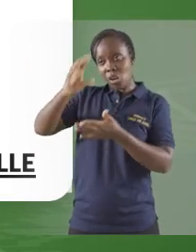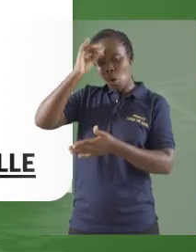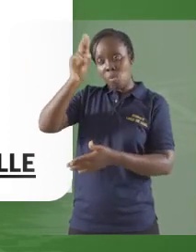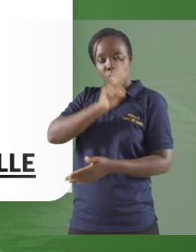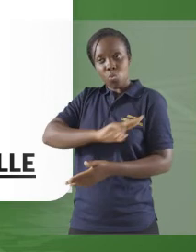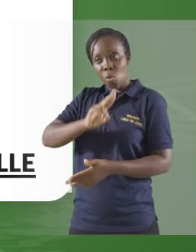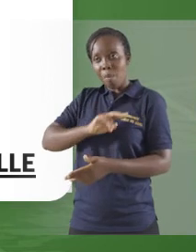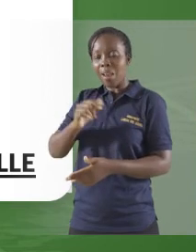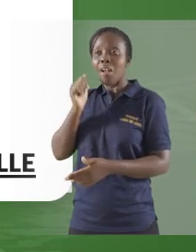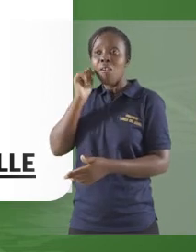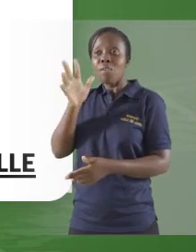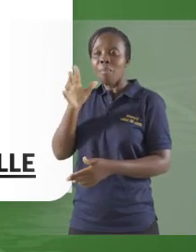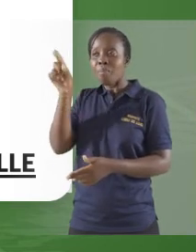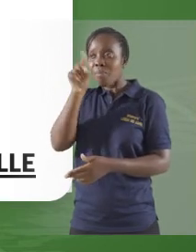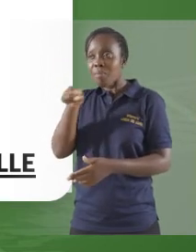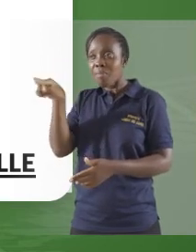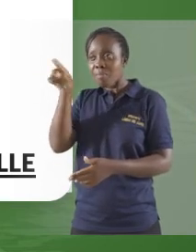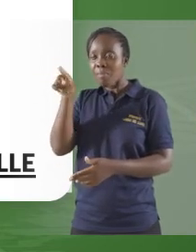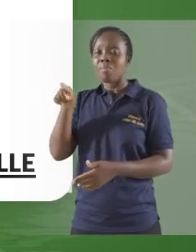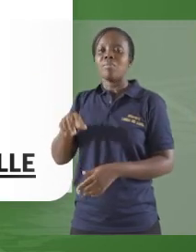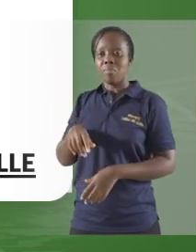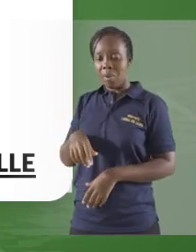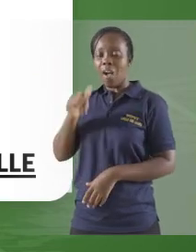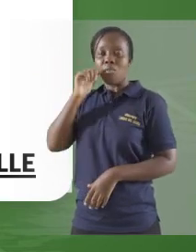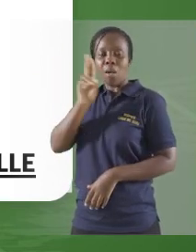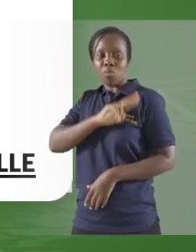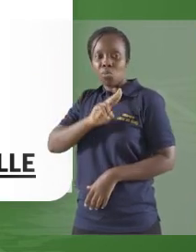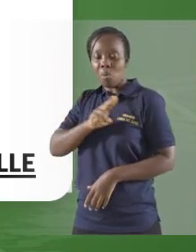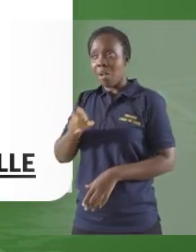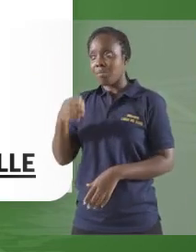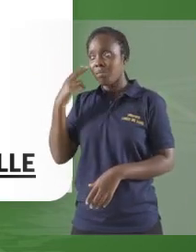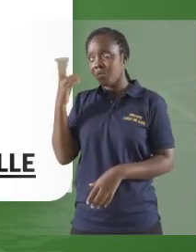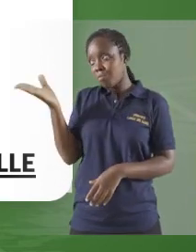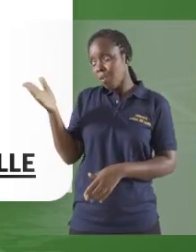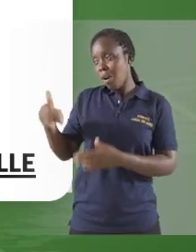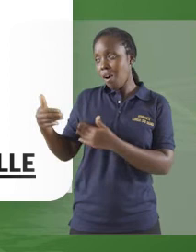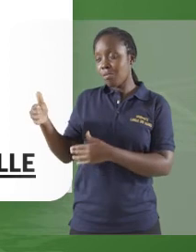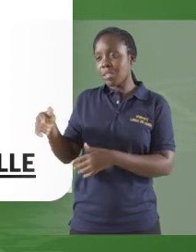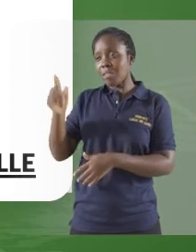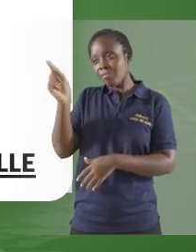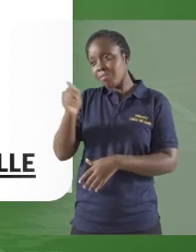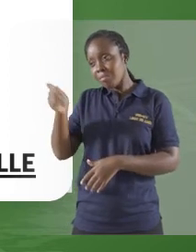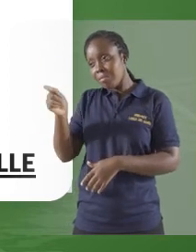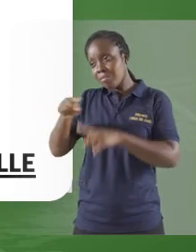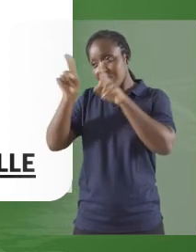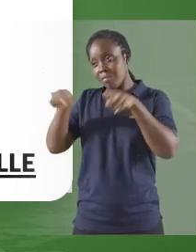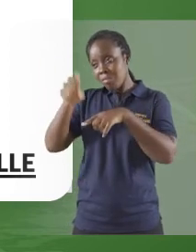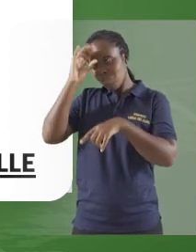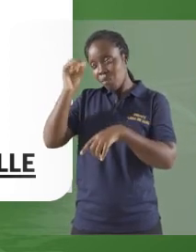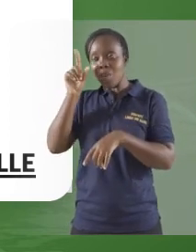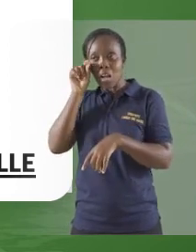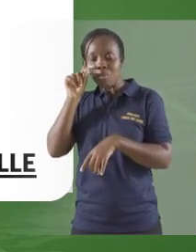normale et de l'autre côté, homme albinos, femme albinos.